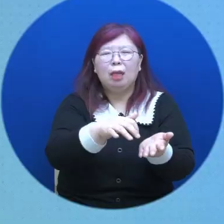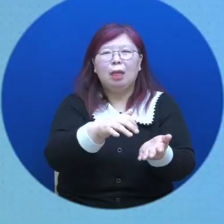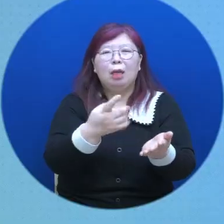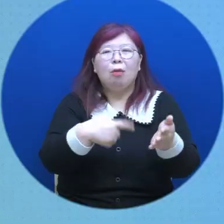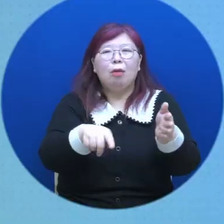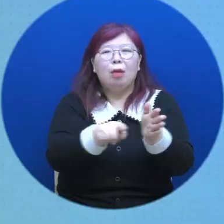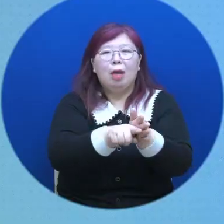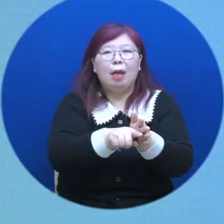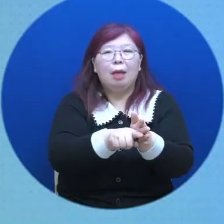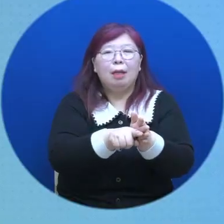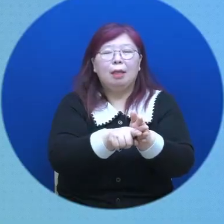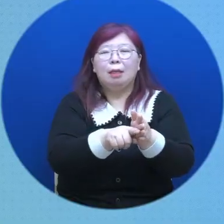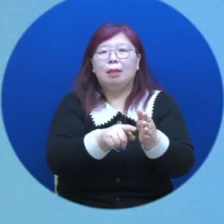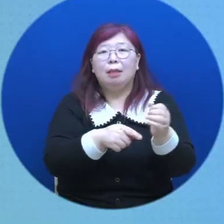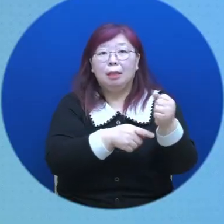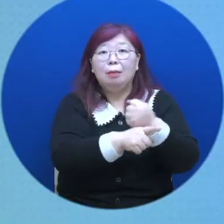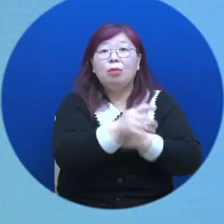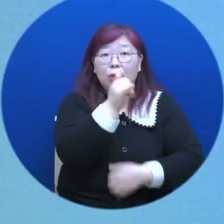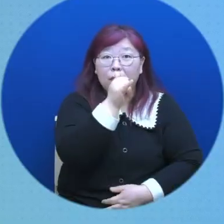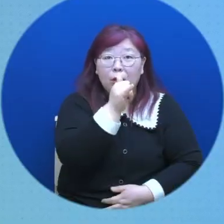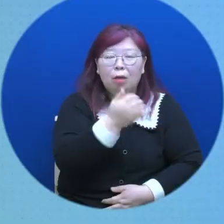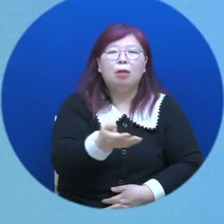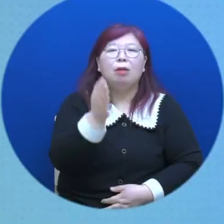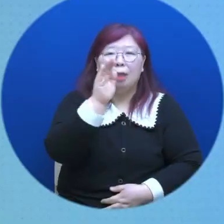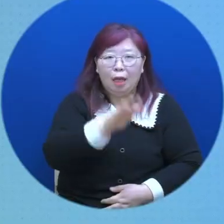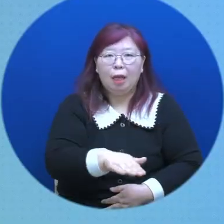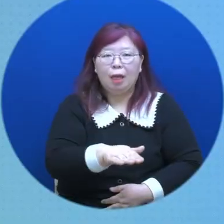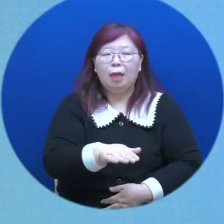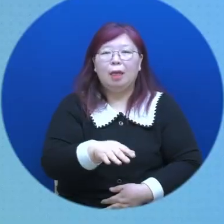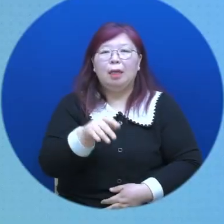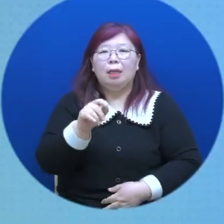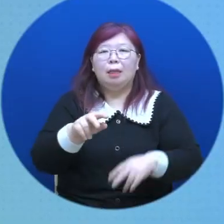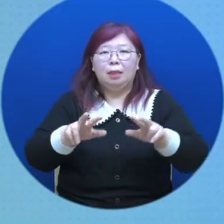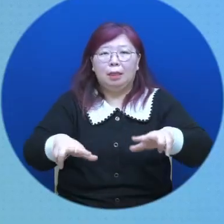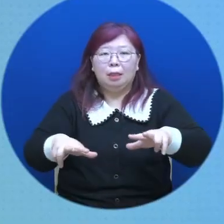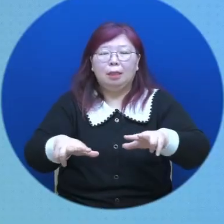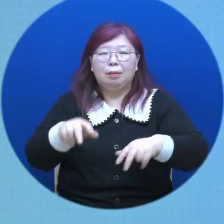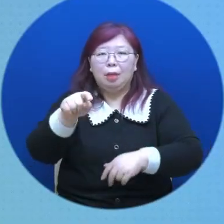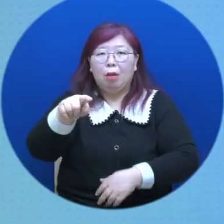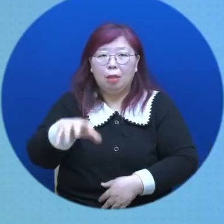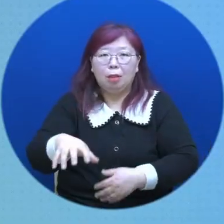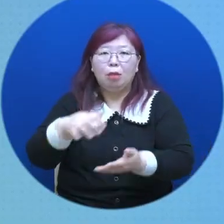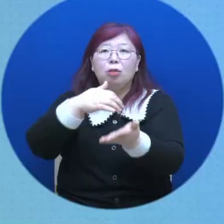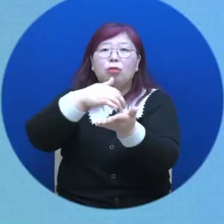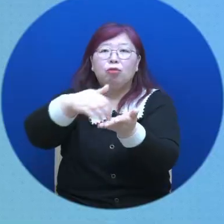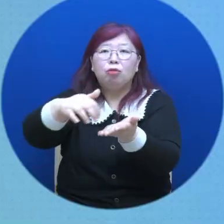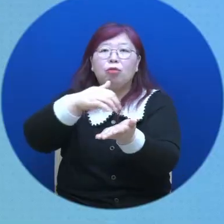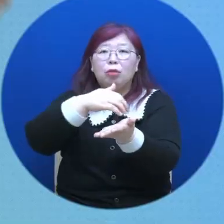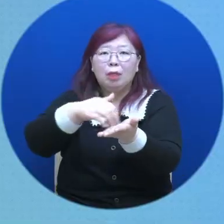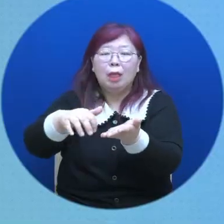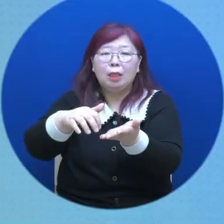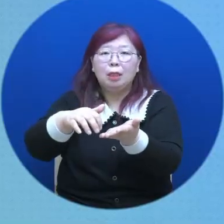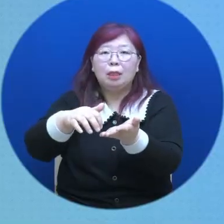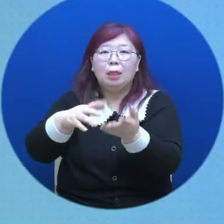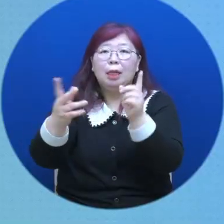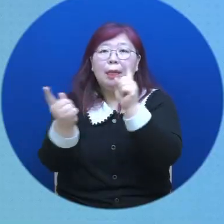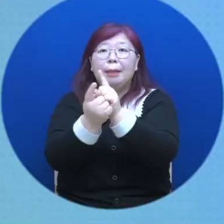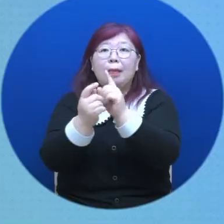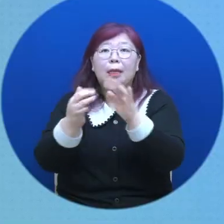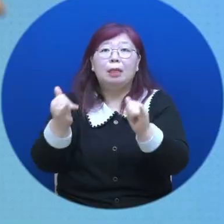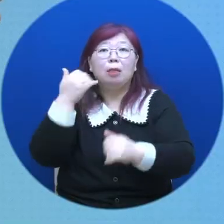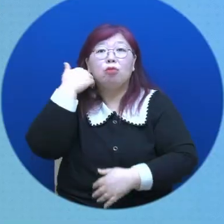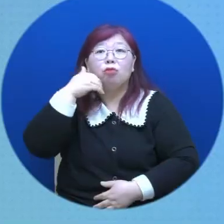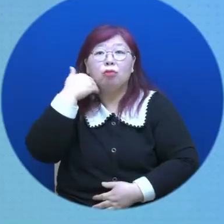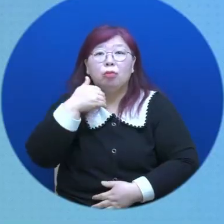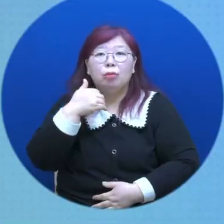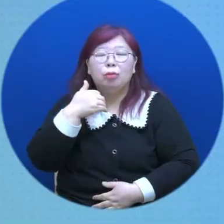하는 의미를 갖고 있지만은 지금 여기에 수를 세우는 대상이 누구입니까?